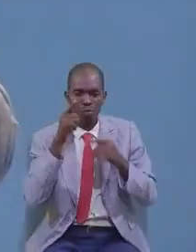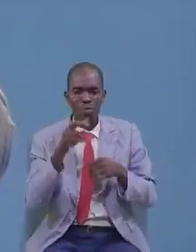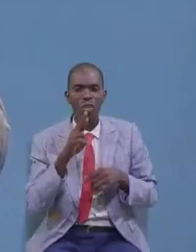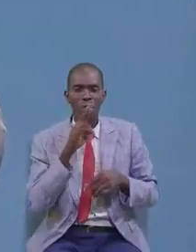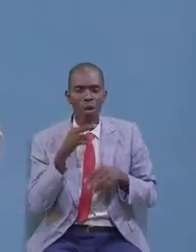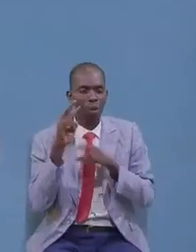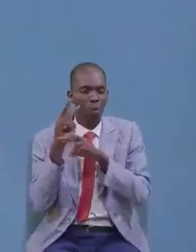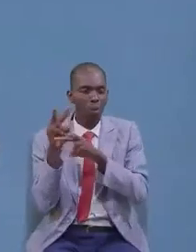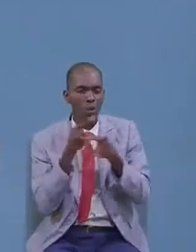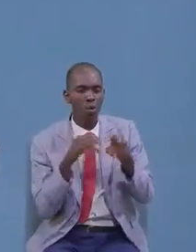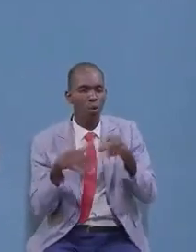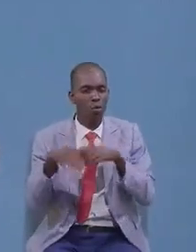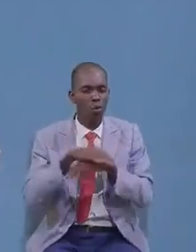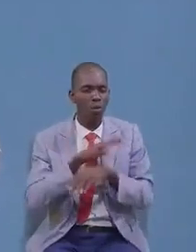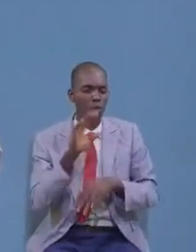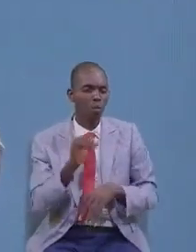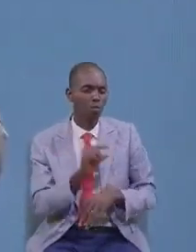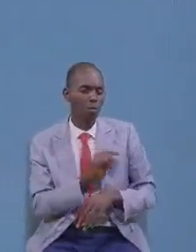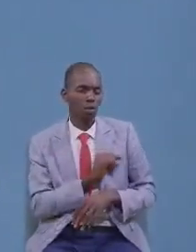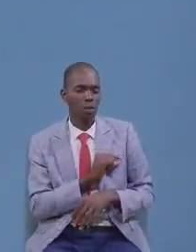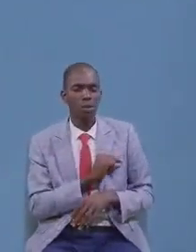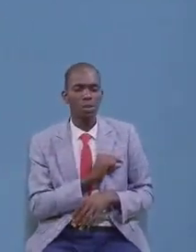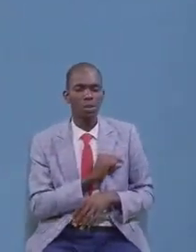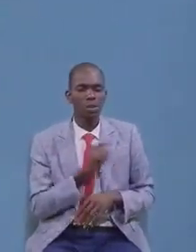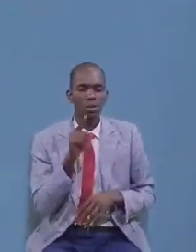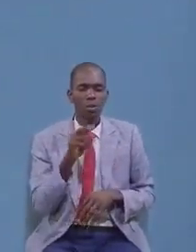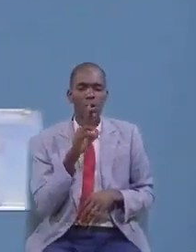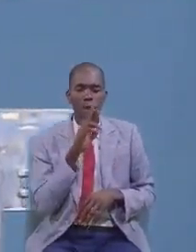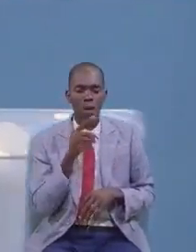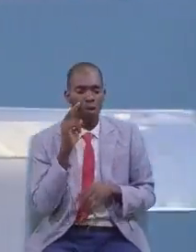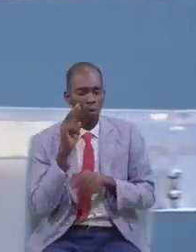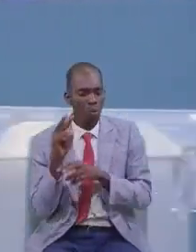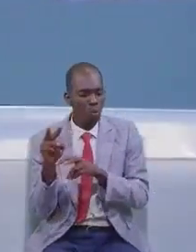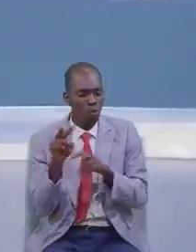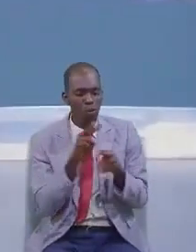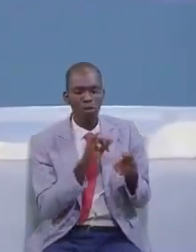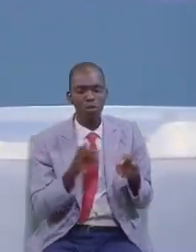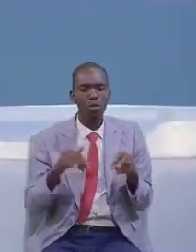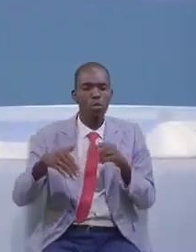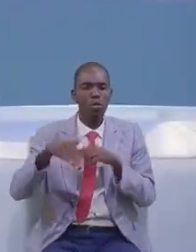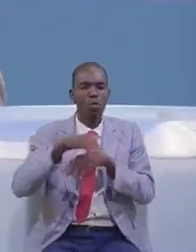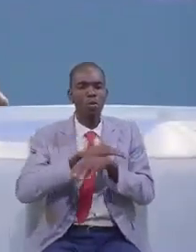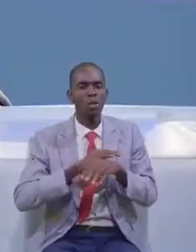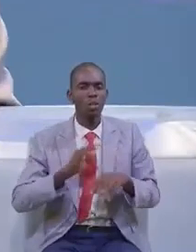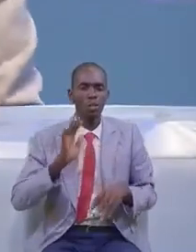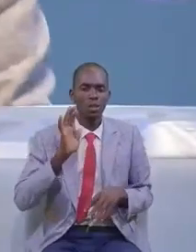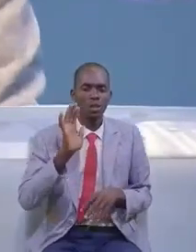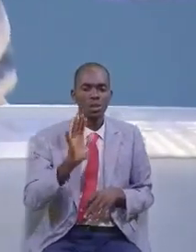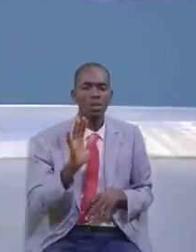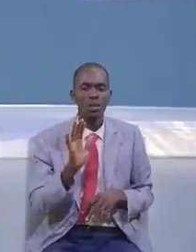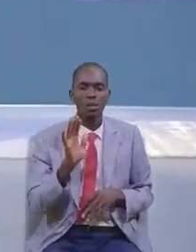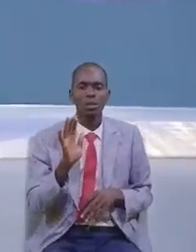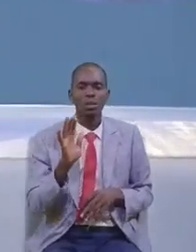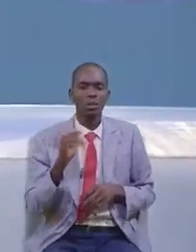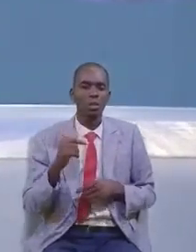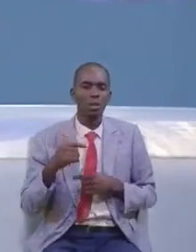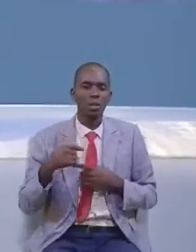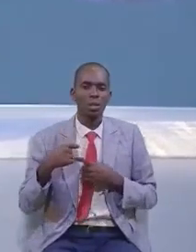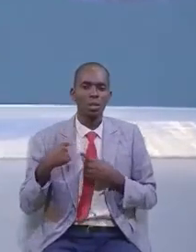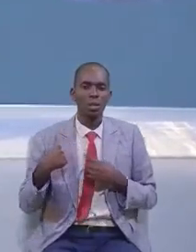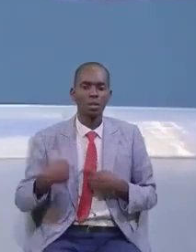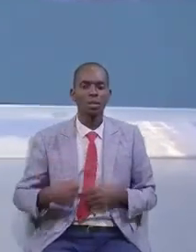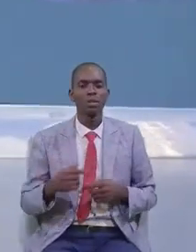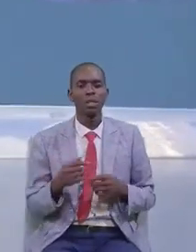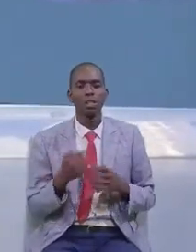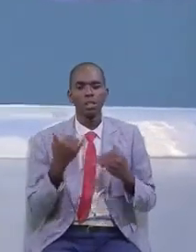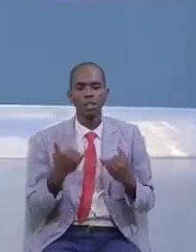watching over your conscience. మీ మనస్సాక్షిని గమనించుకుంటున్నారు. You're watching over your heart. మీ హృదయాన్ని కూడా మీరు గమనించుకోవాల్సి ఉంది.